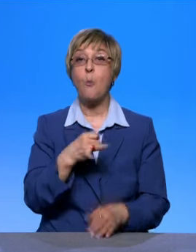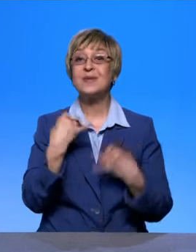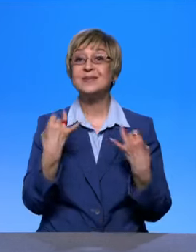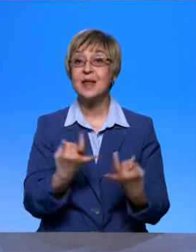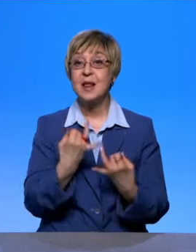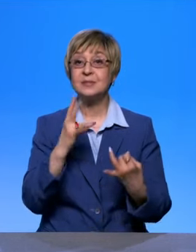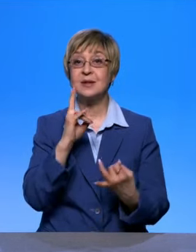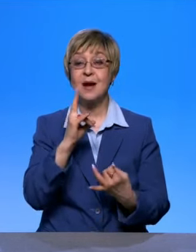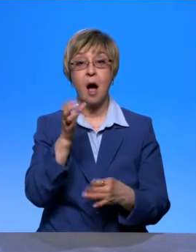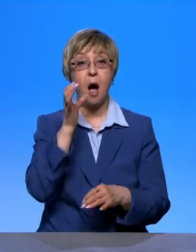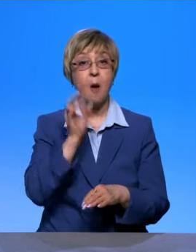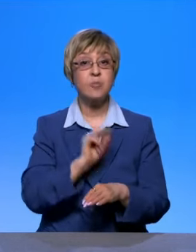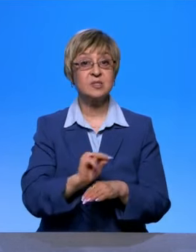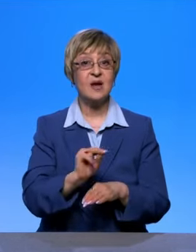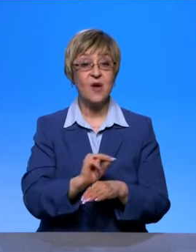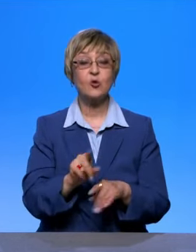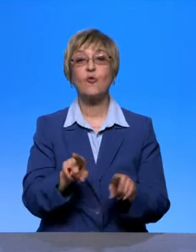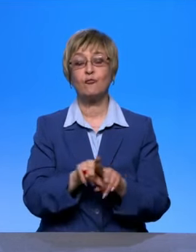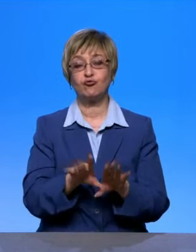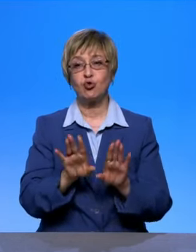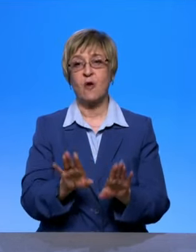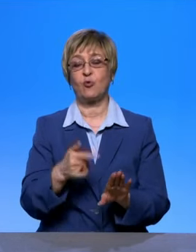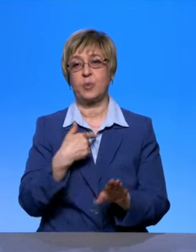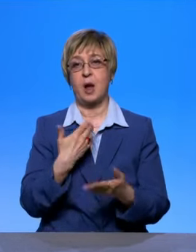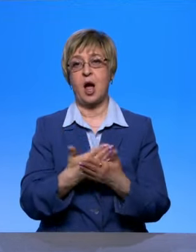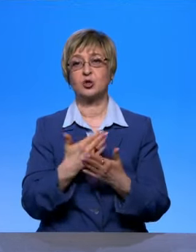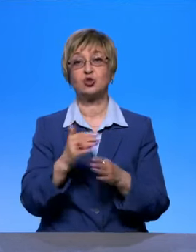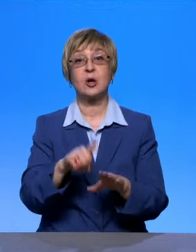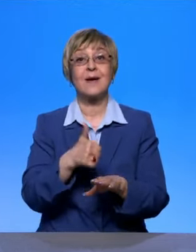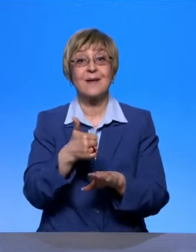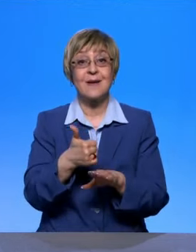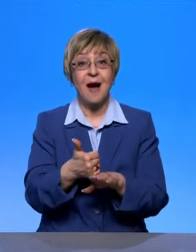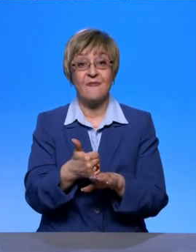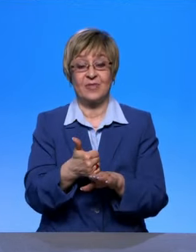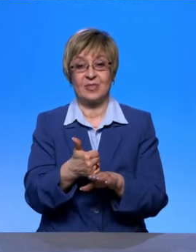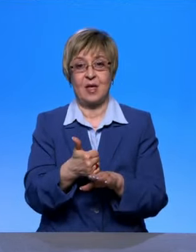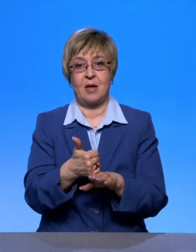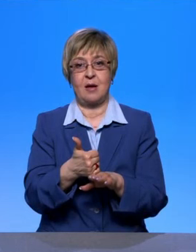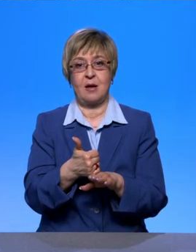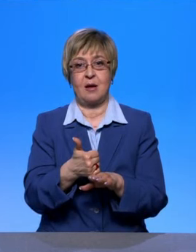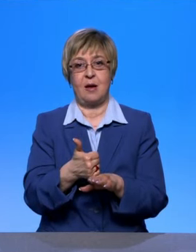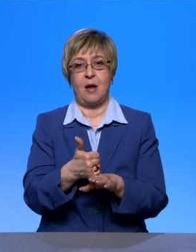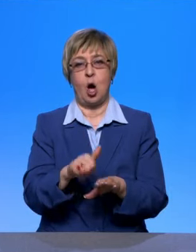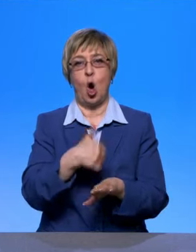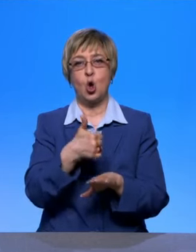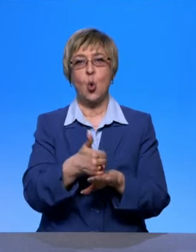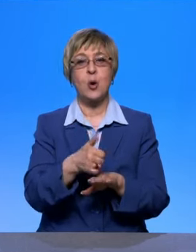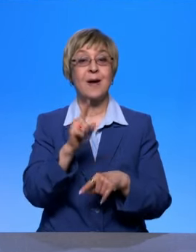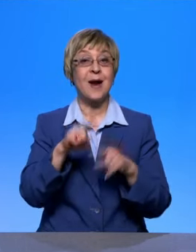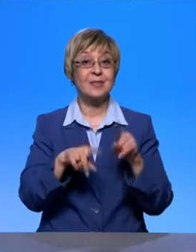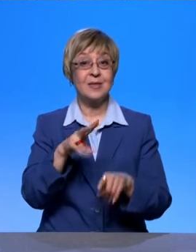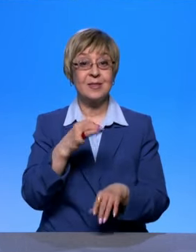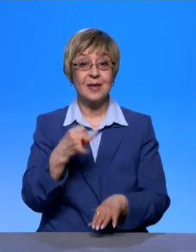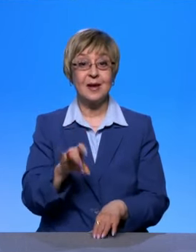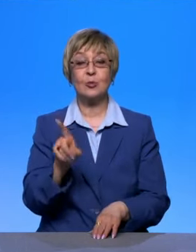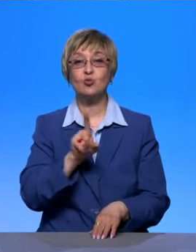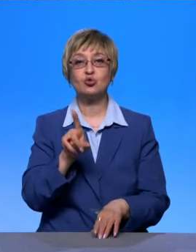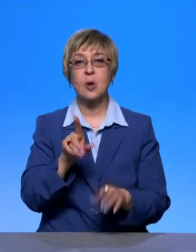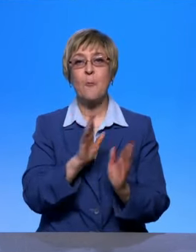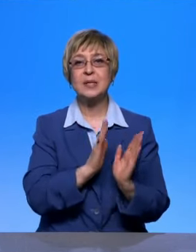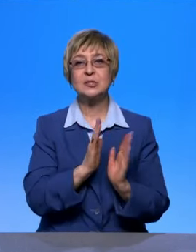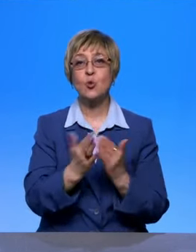да, все равно, мне кажется, что главная роль родителей – это вот так выстроить общение, чтобы